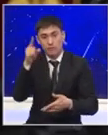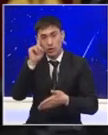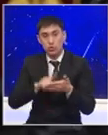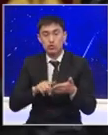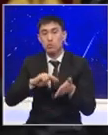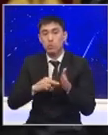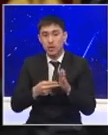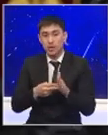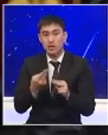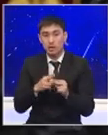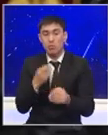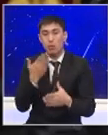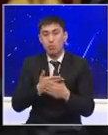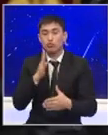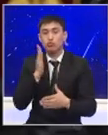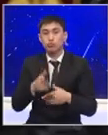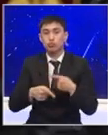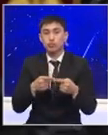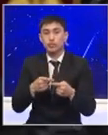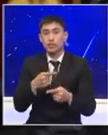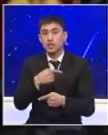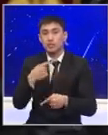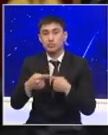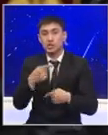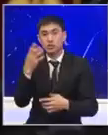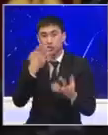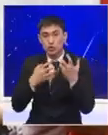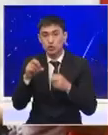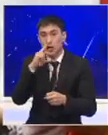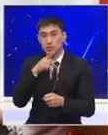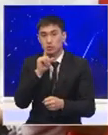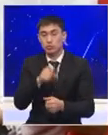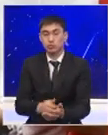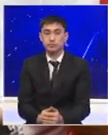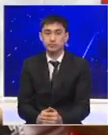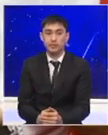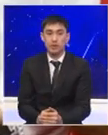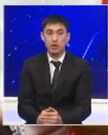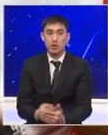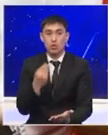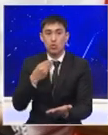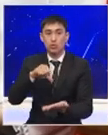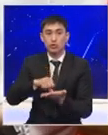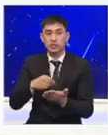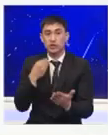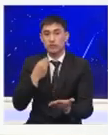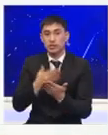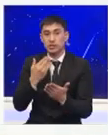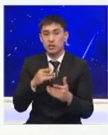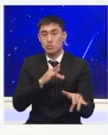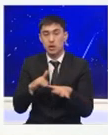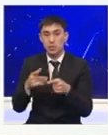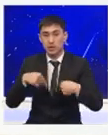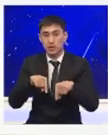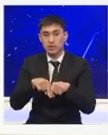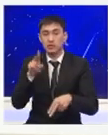религиозном плане А это поможет избежать серьезных ошибок участники высоко оценили организацию данного мероприятия